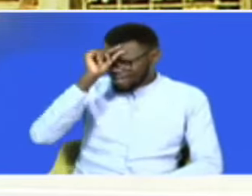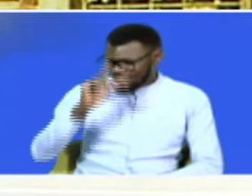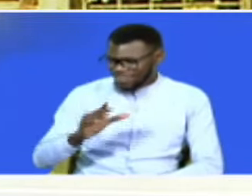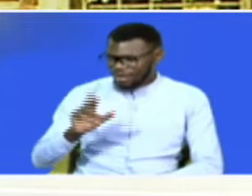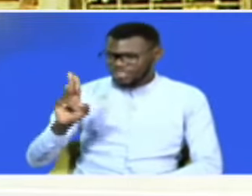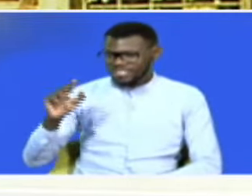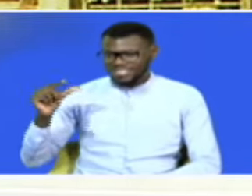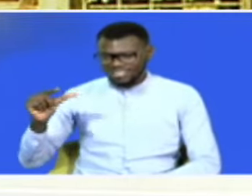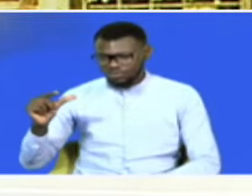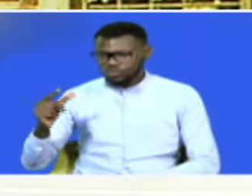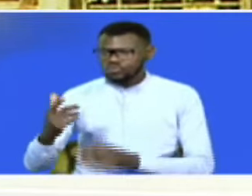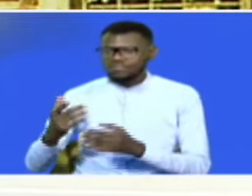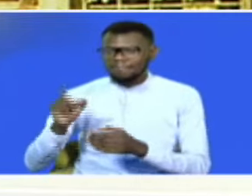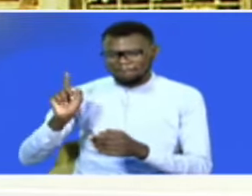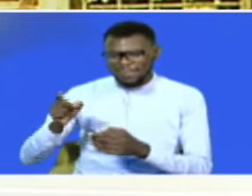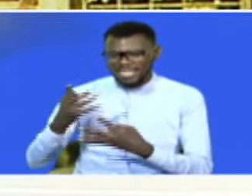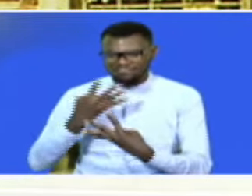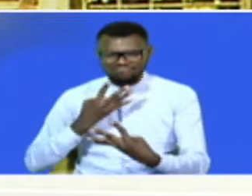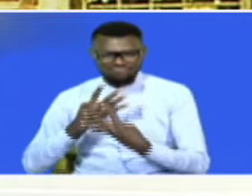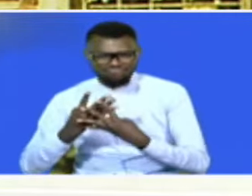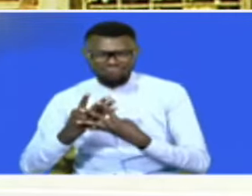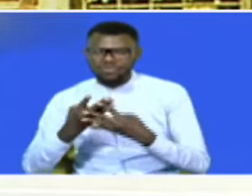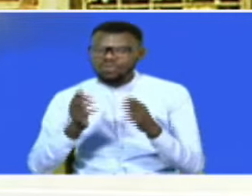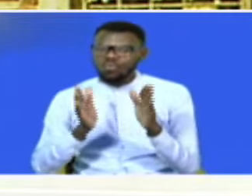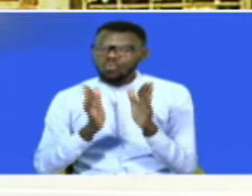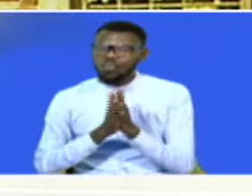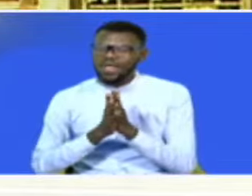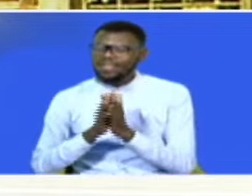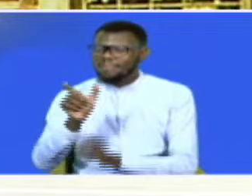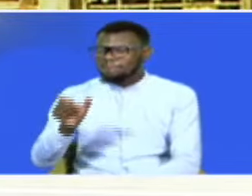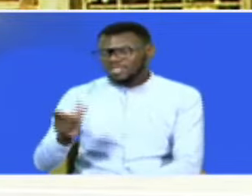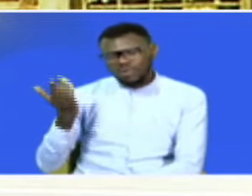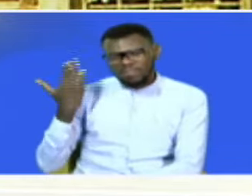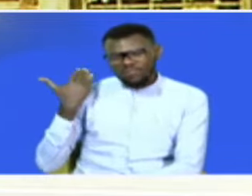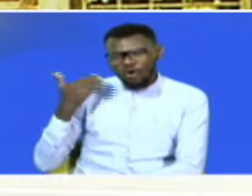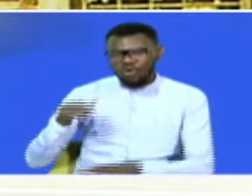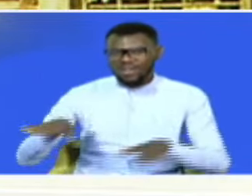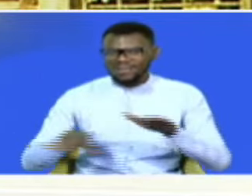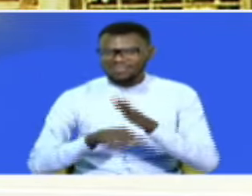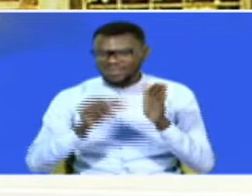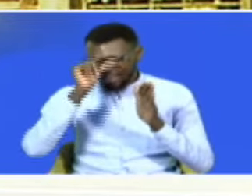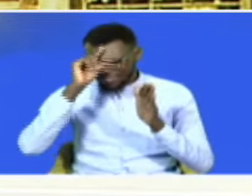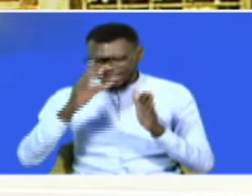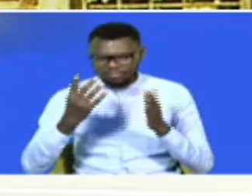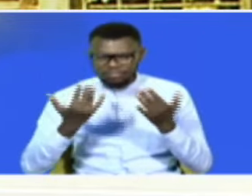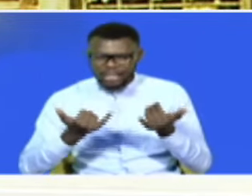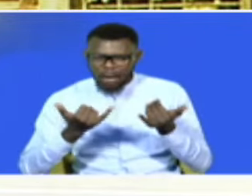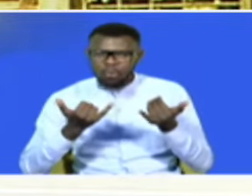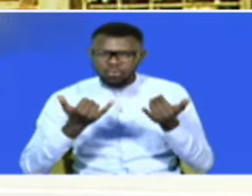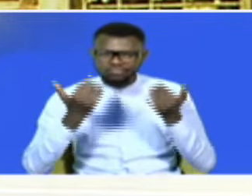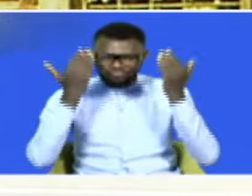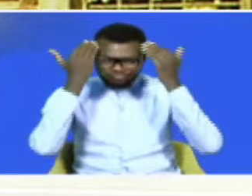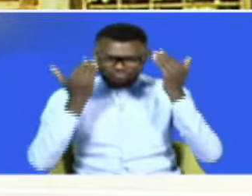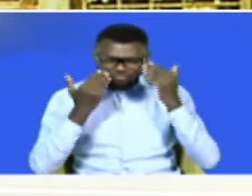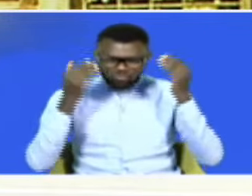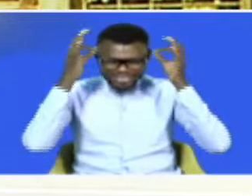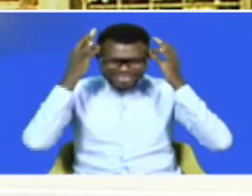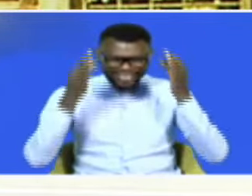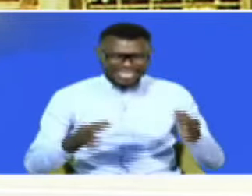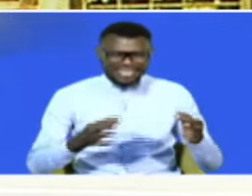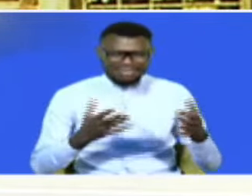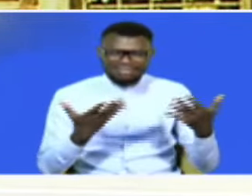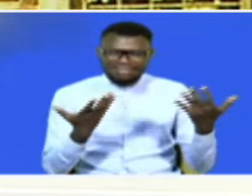Jonathan Bii pamoja na aliyekuwa naibu gavana wake John Barorot sasa limetupiliwa mbali. Hata hivyo, wanatarajiwa